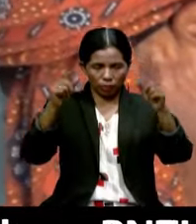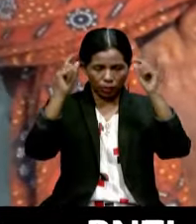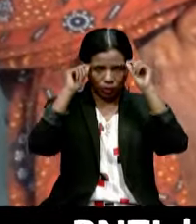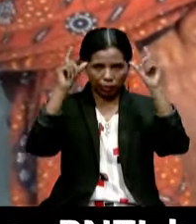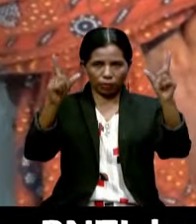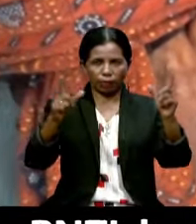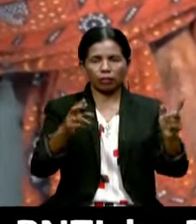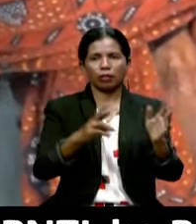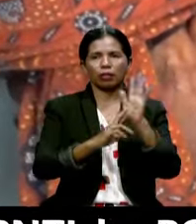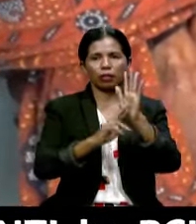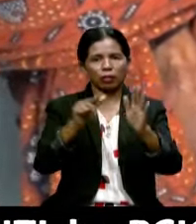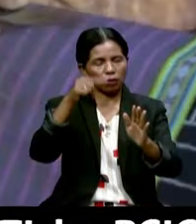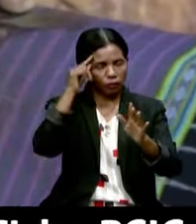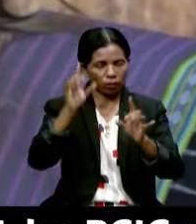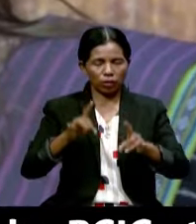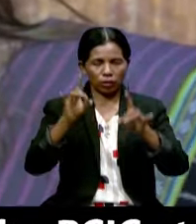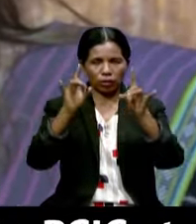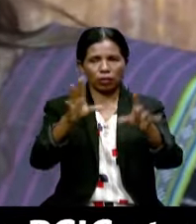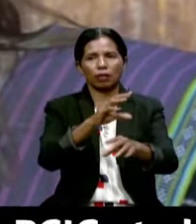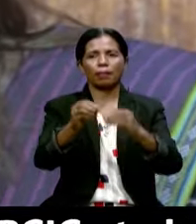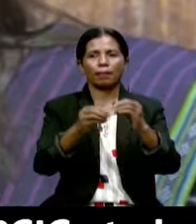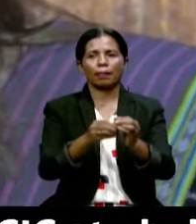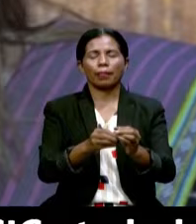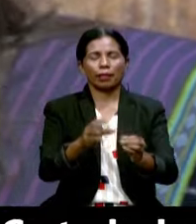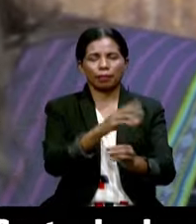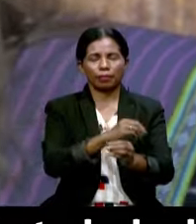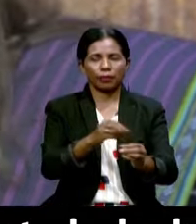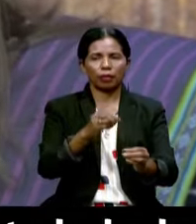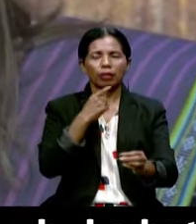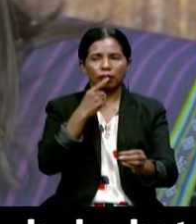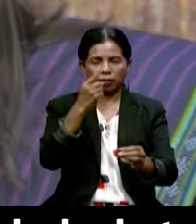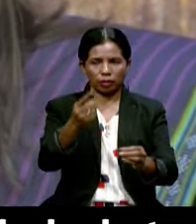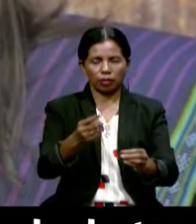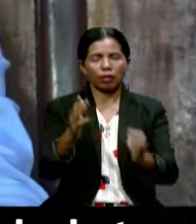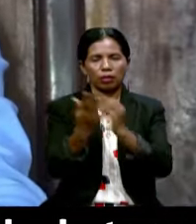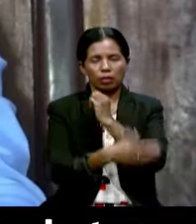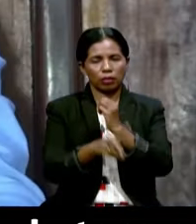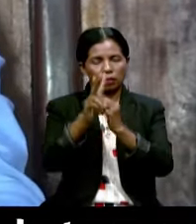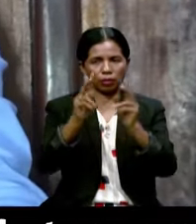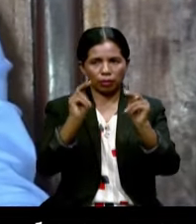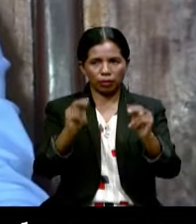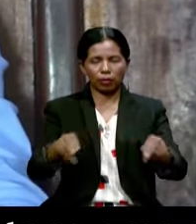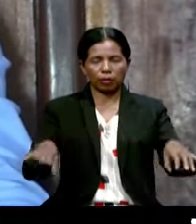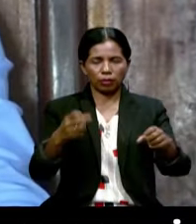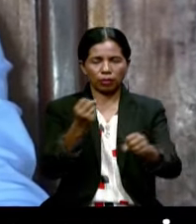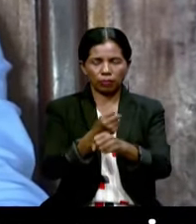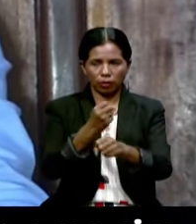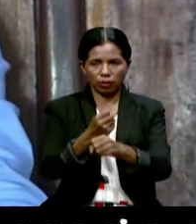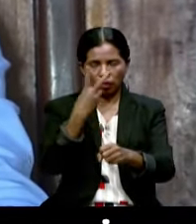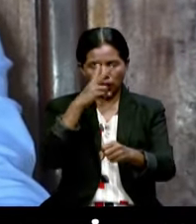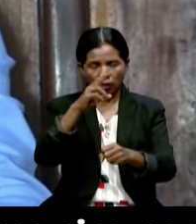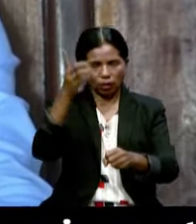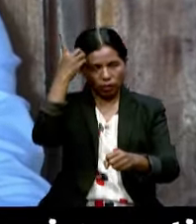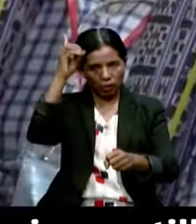perkupasa ule representante governo Australia basuntuk Greater Sunrise, Honeste Break, Kateten, na sang rua persija serviço makasli utan ho di realiza